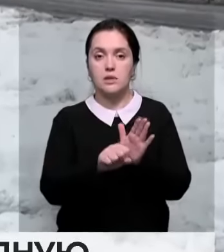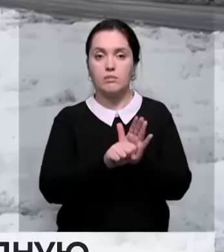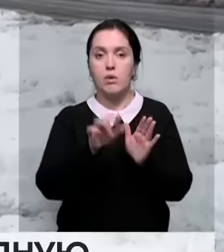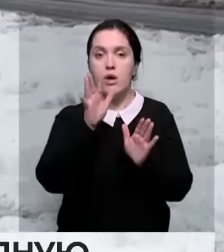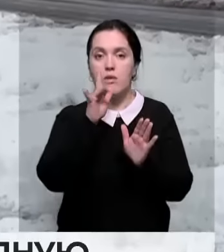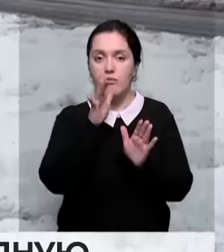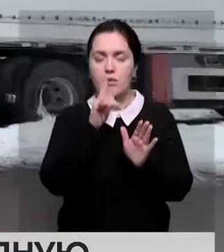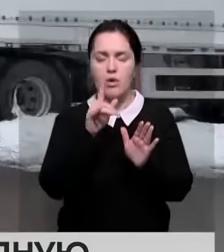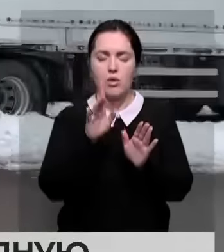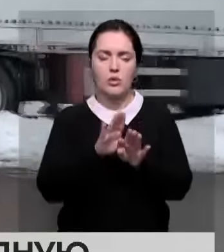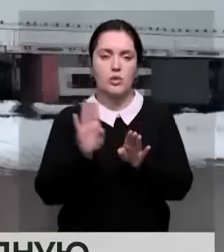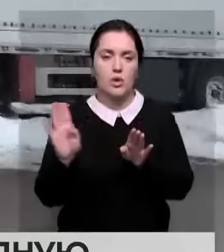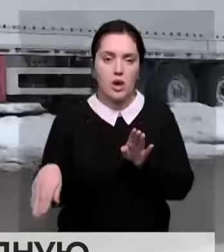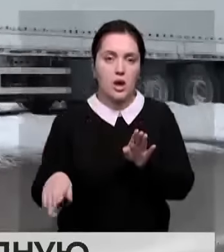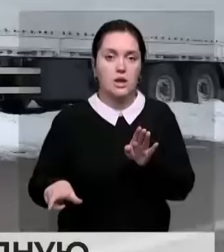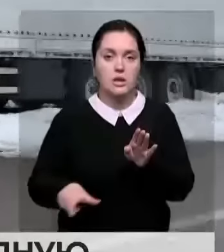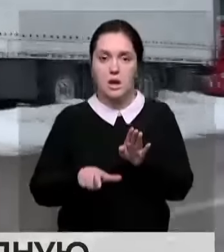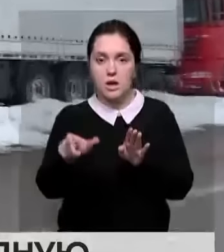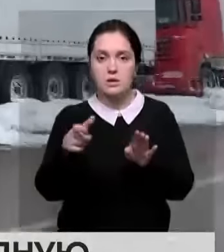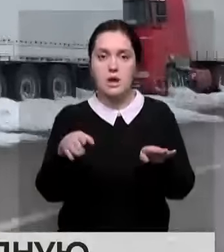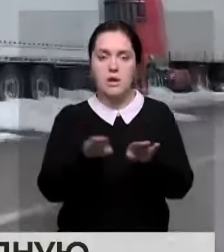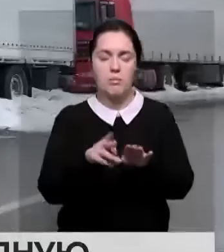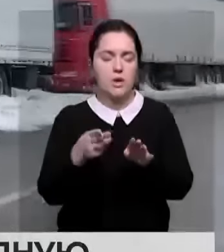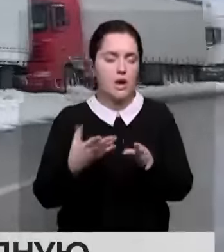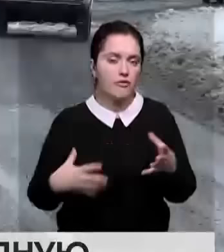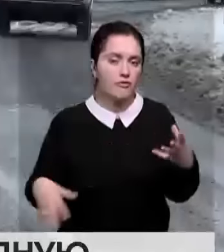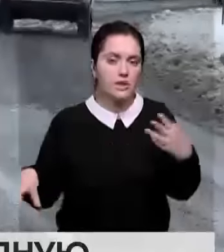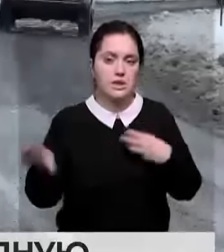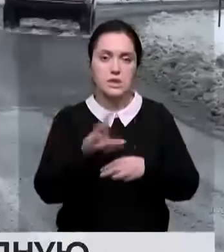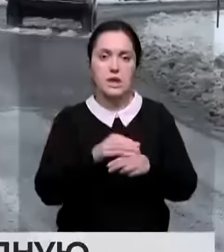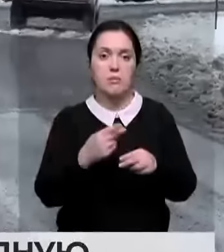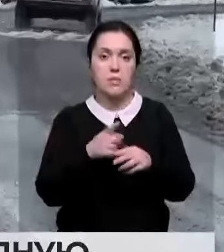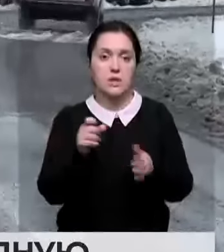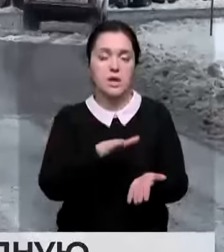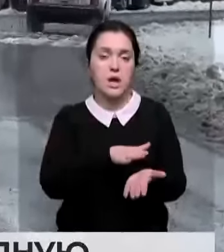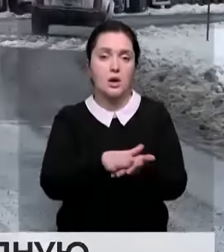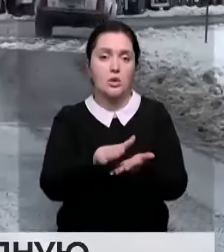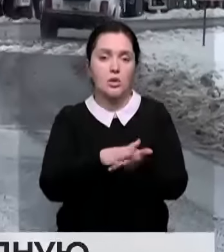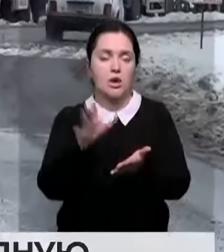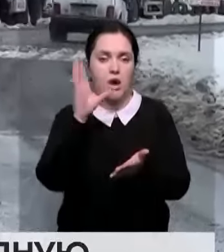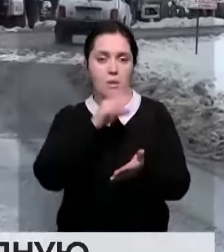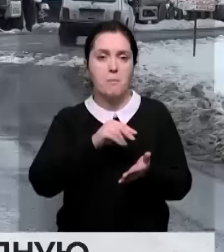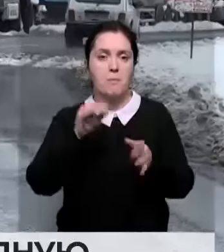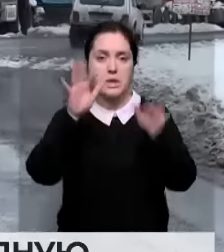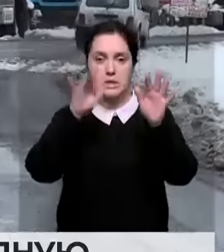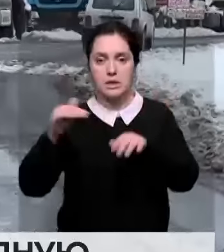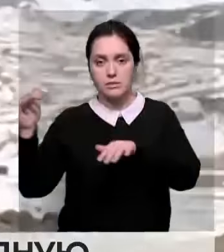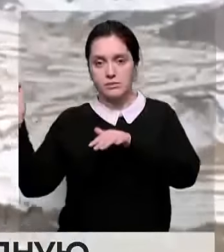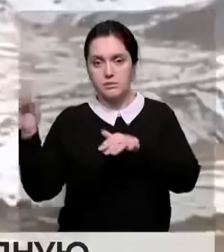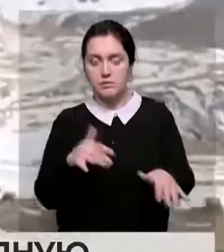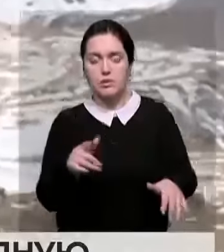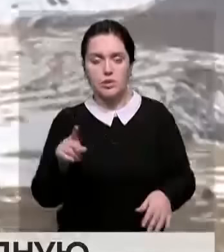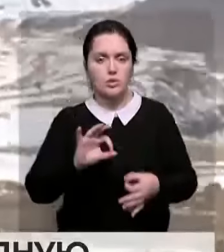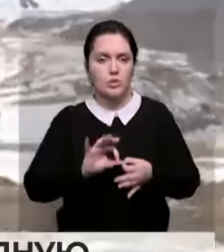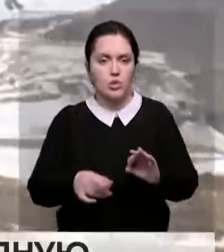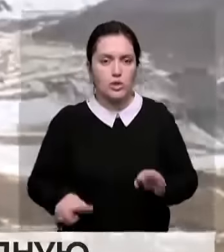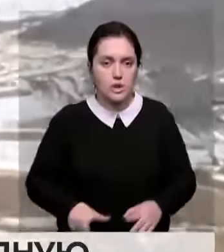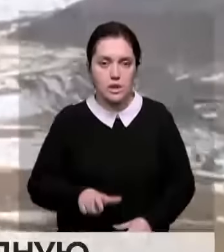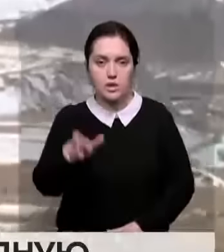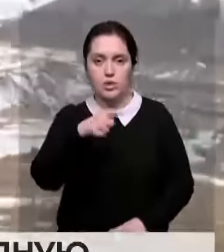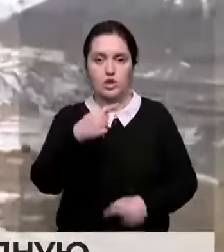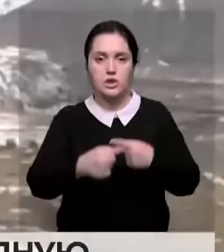– обычное дело. Трассу перекрыли для всех видов транспорта из-за гололеда и лавиноопасности. Ландшафт тут сложный, дорога проходит